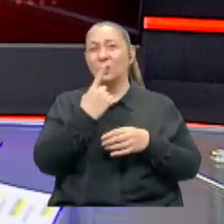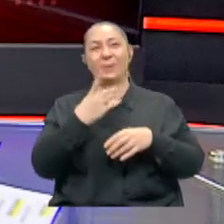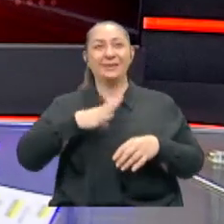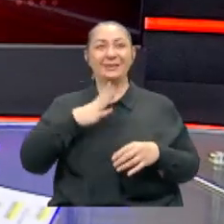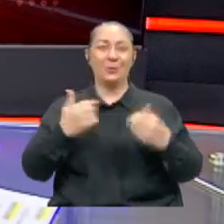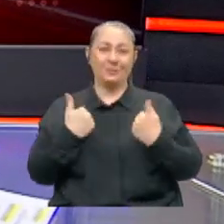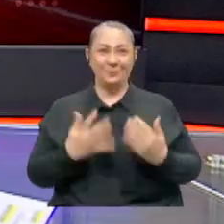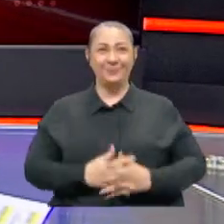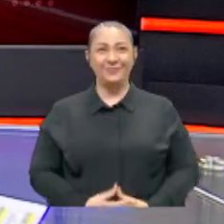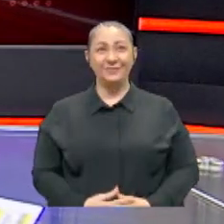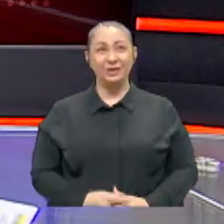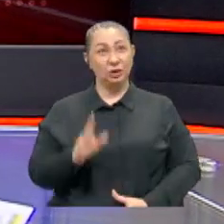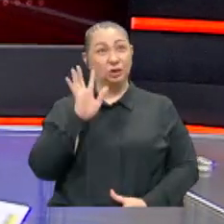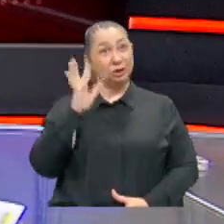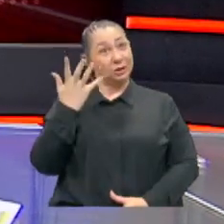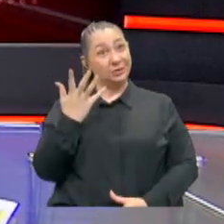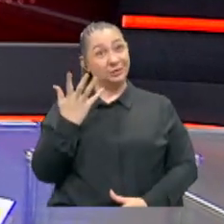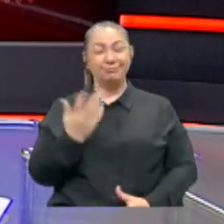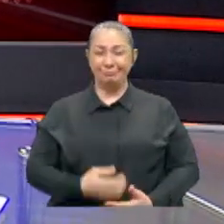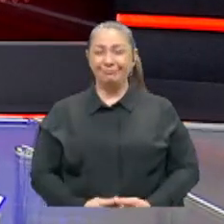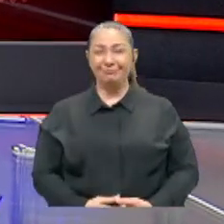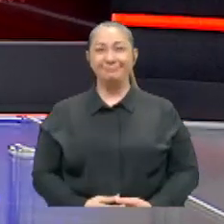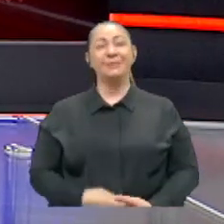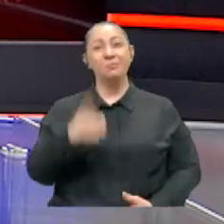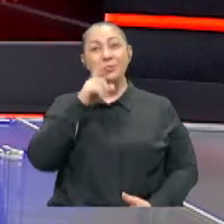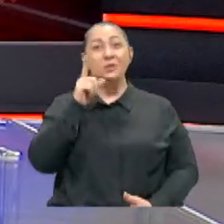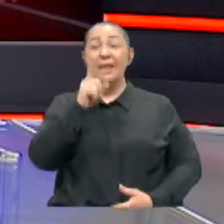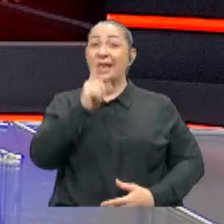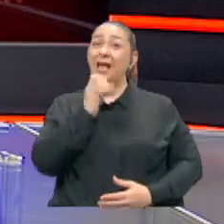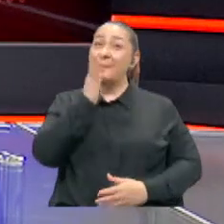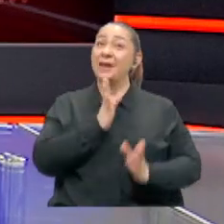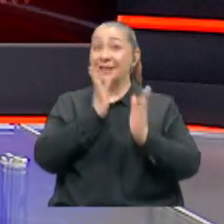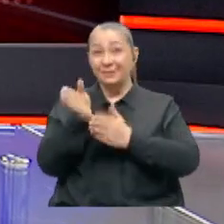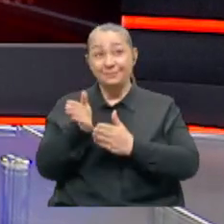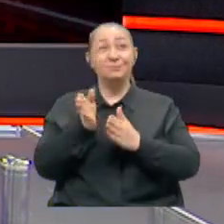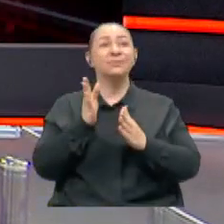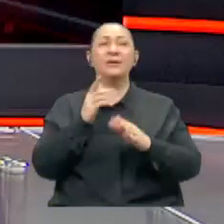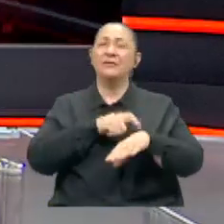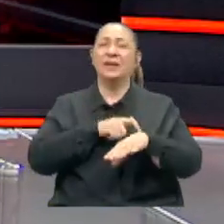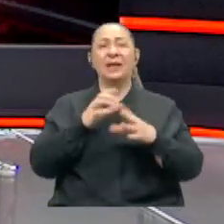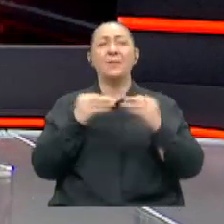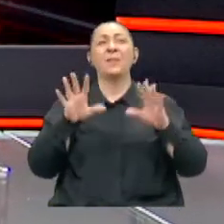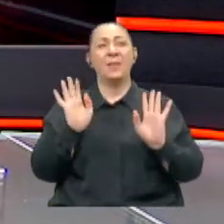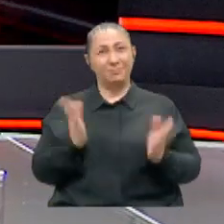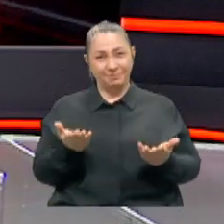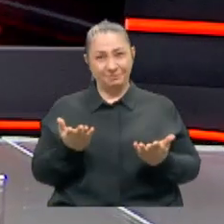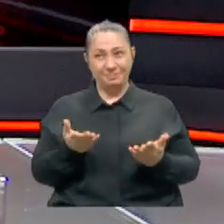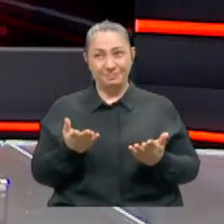söylemek istiyorum şaşırtıcı şeyler Dolayısıyla ilk haberimize geçelim vakit kaybetmeyelim